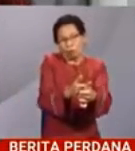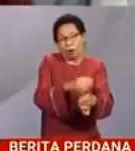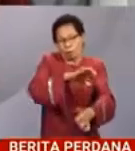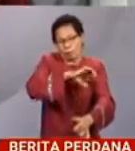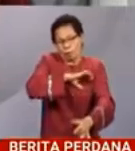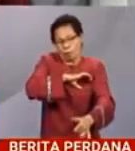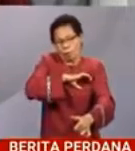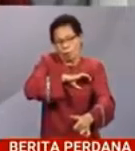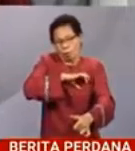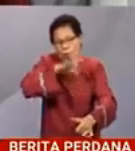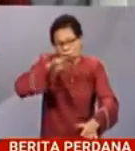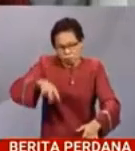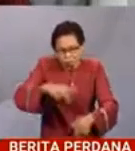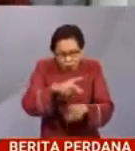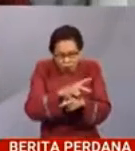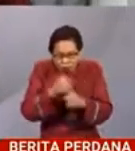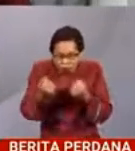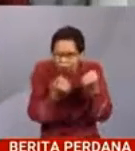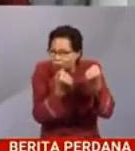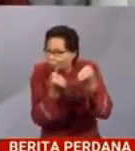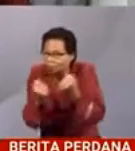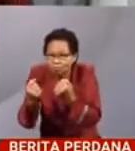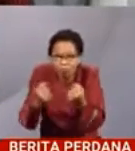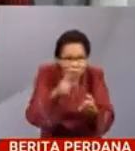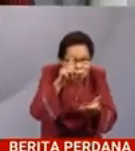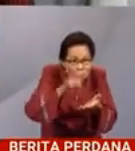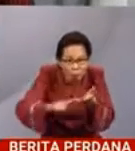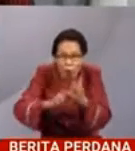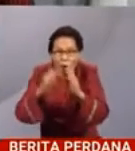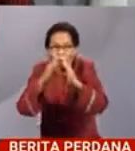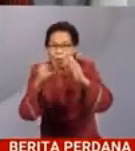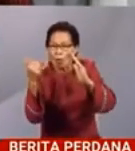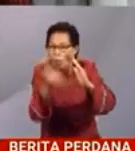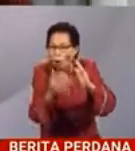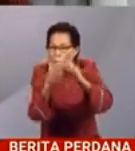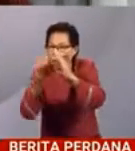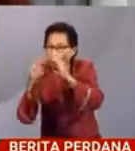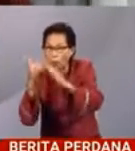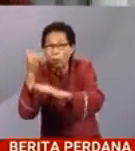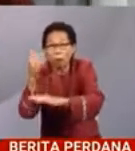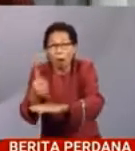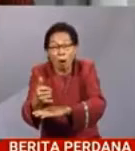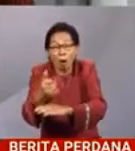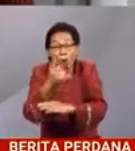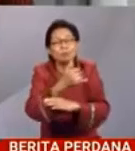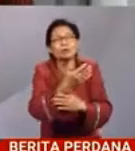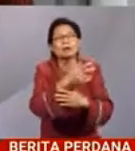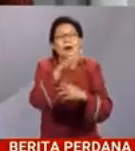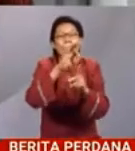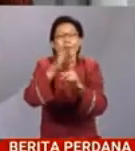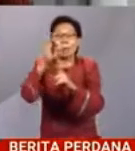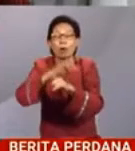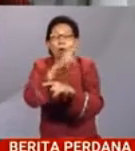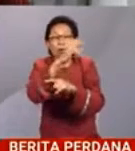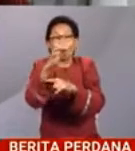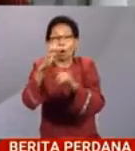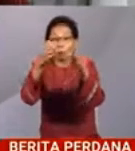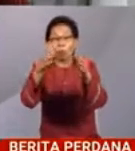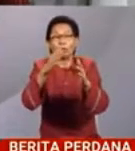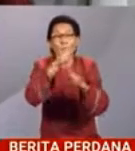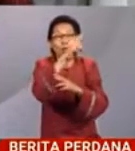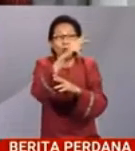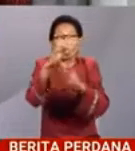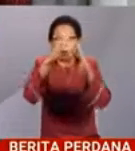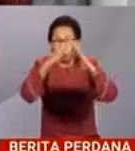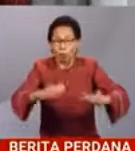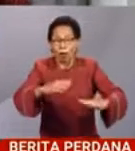polis melakukan rondaan dan pemeriksaan rumah ke rumah. Di Air Hitam Pulau Pinang misalnya, 200 buah rumah di penduduk